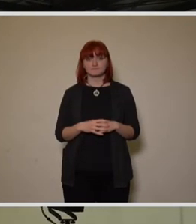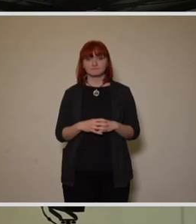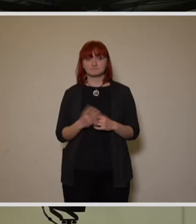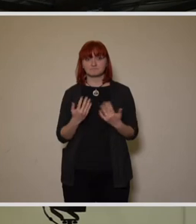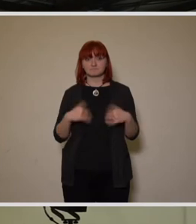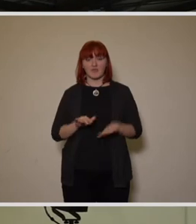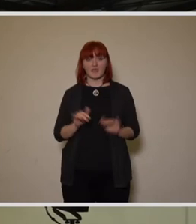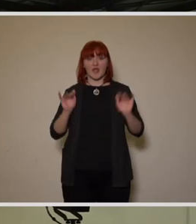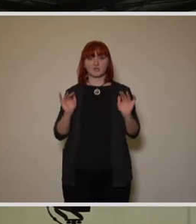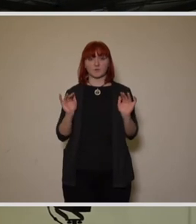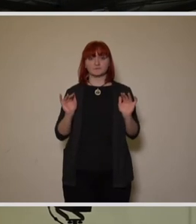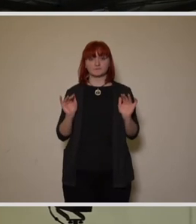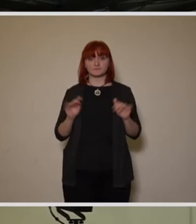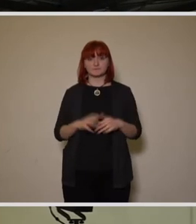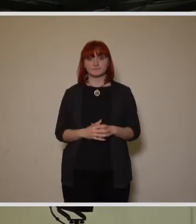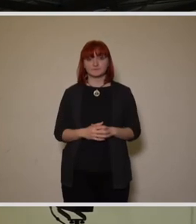Enthaltung?